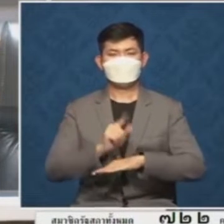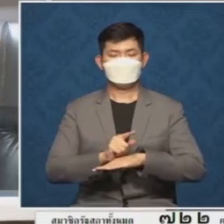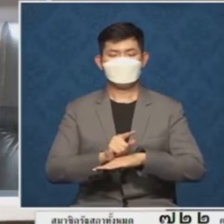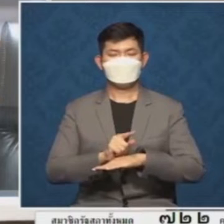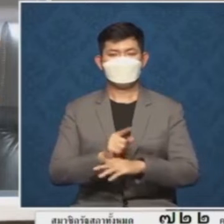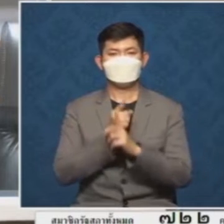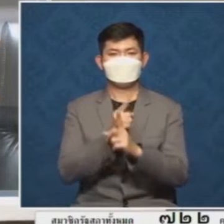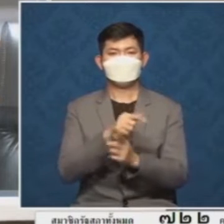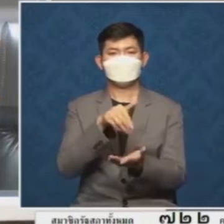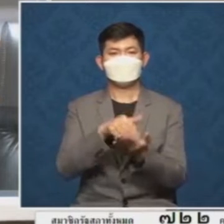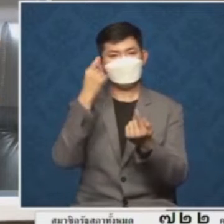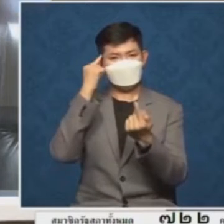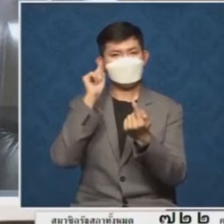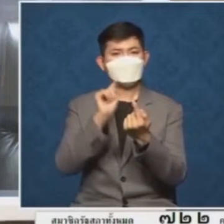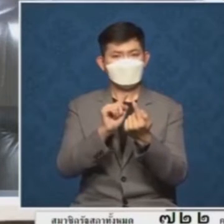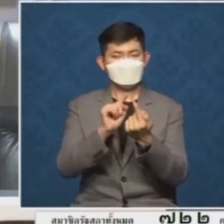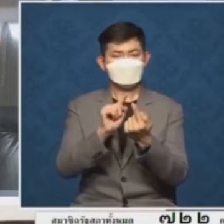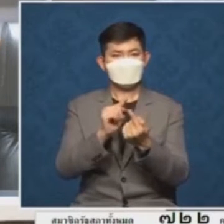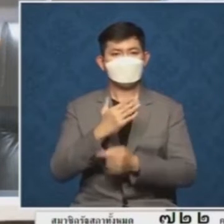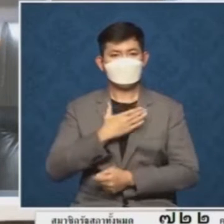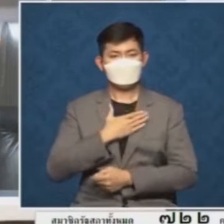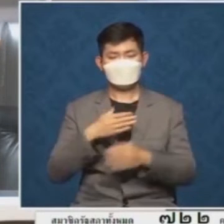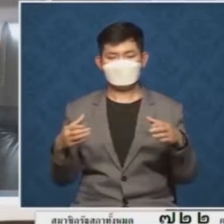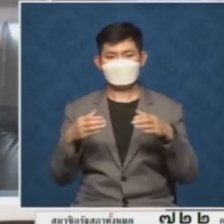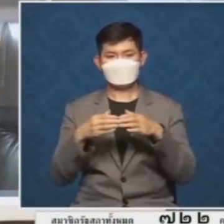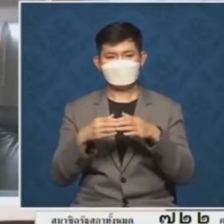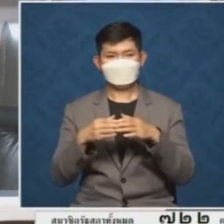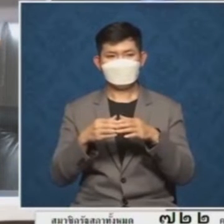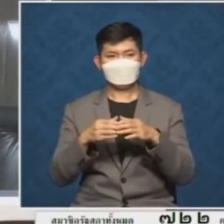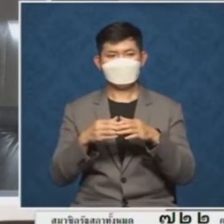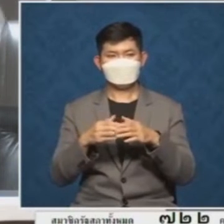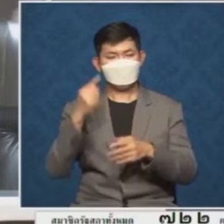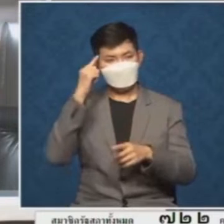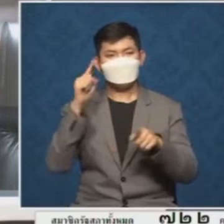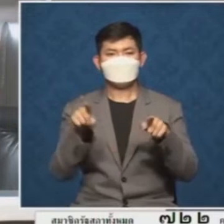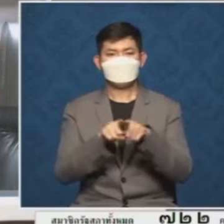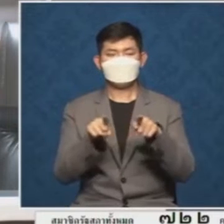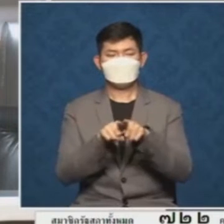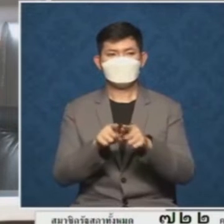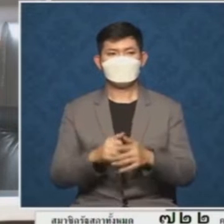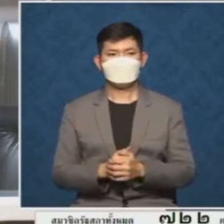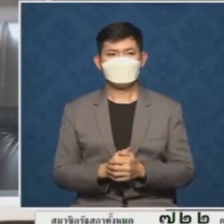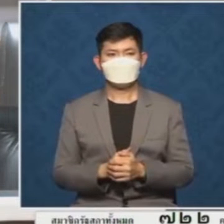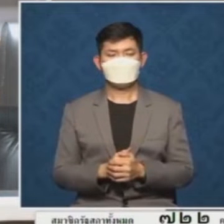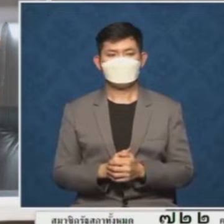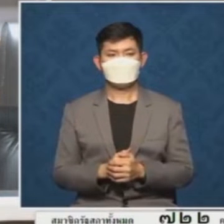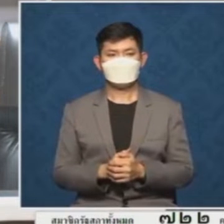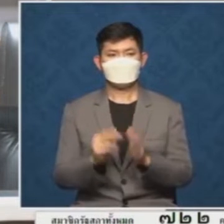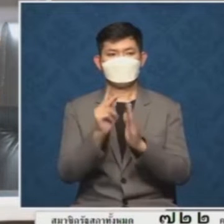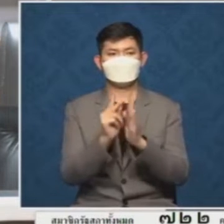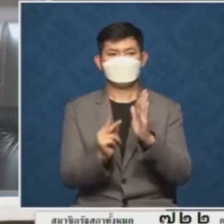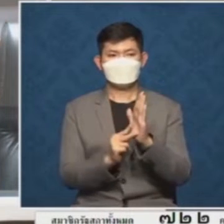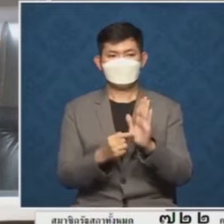ในหลักการผมและพรรคประชาชาติเห็นด้วยที่จะให้มีกฎหมายฉ